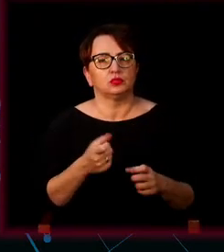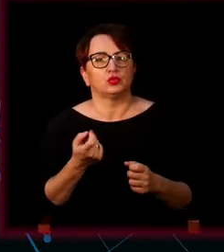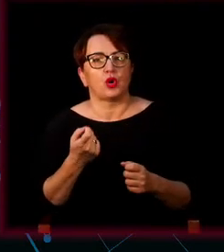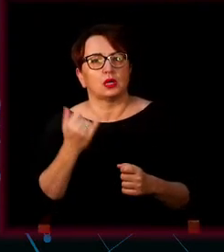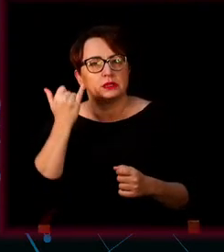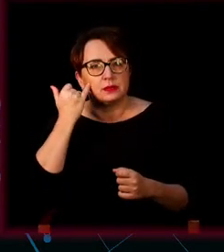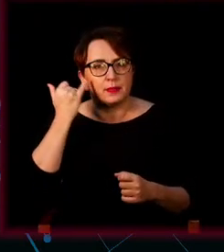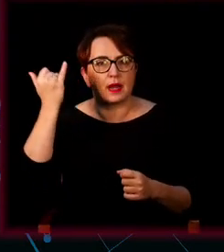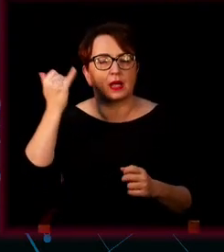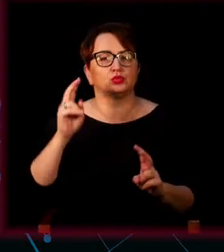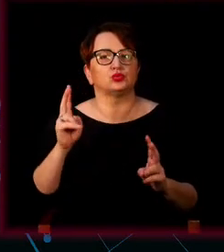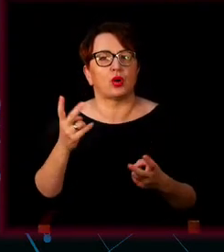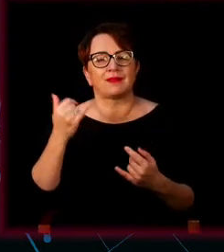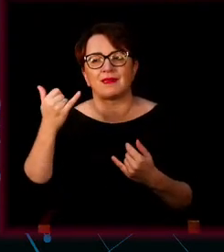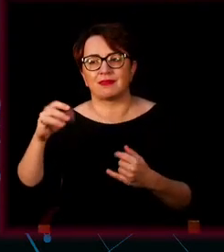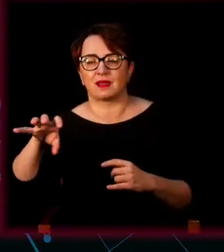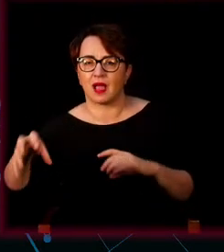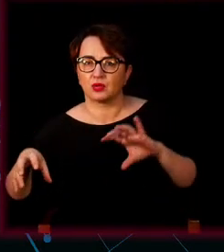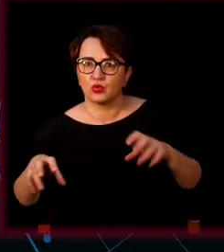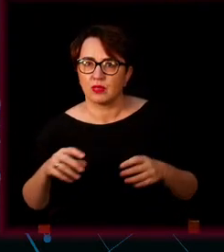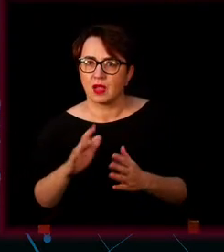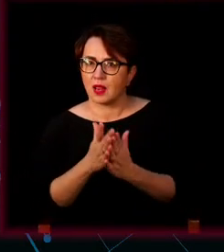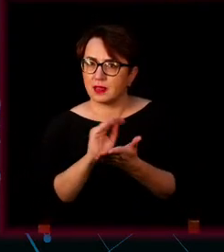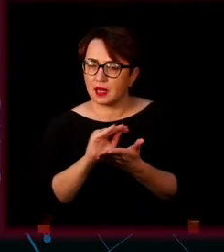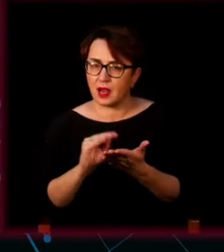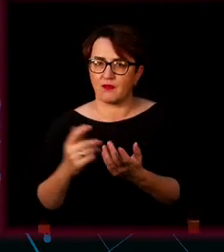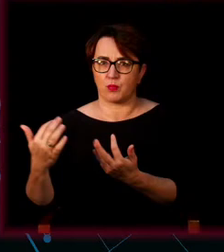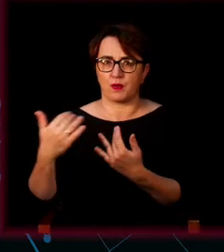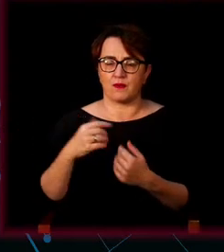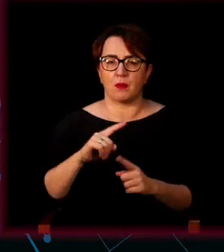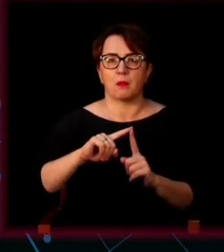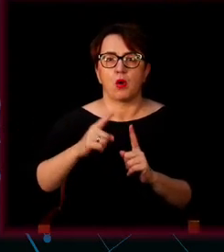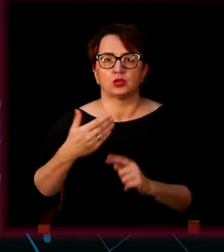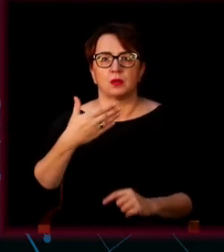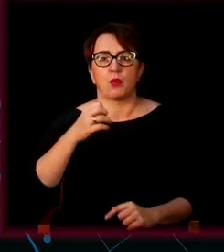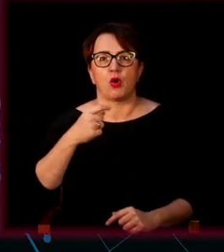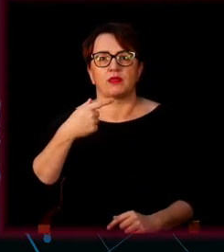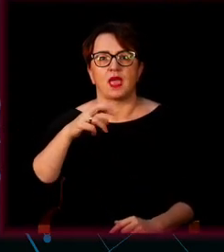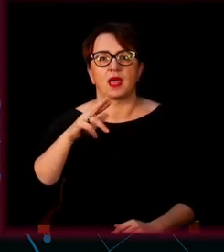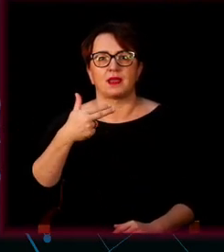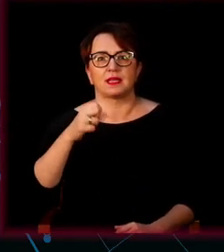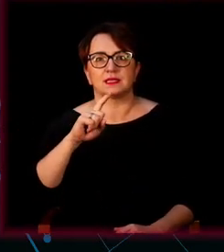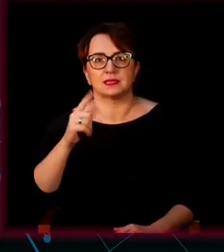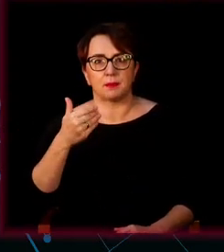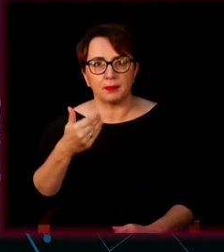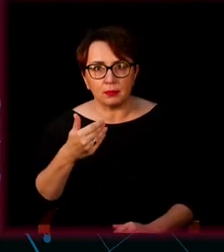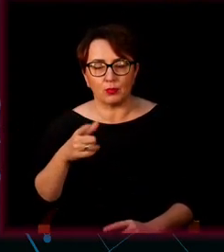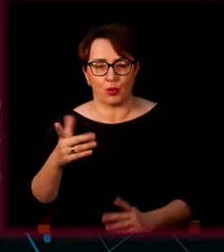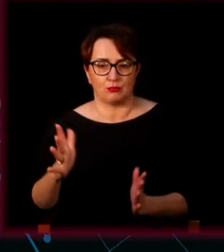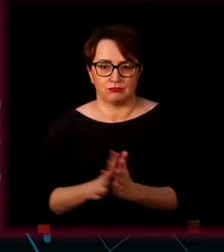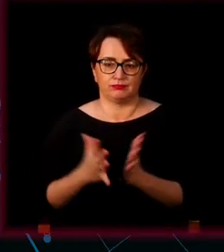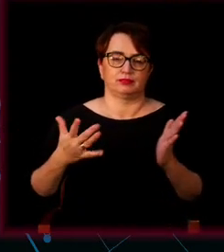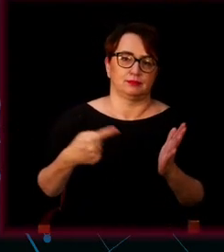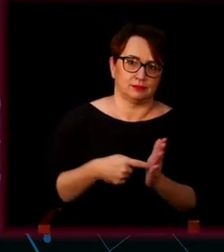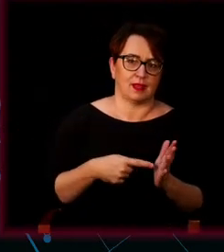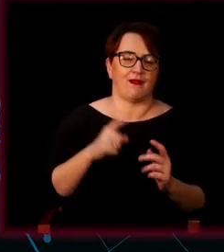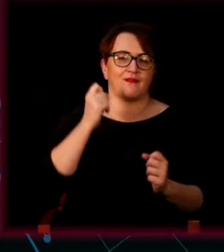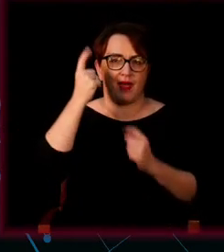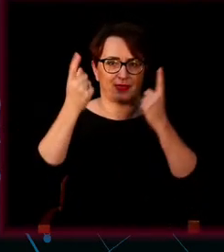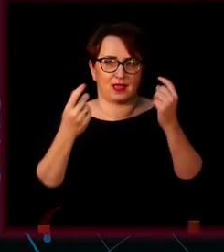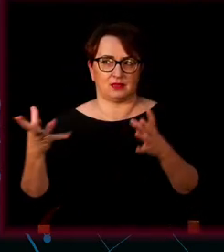z inspiracji z innych gatunków, wpływ postmodernizmu, to wszystko oczywiście odbijało się w tej fantastyce